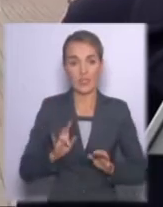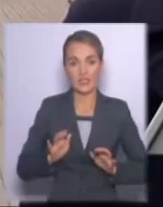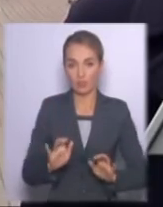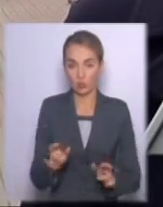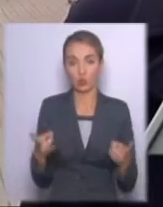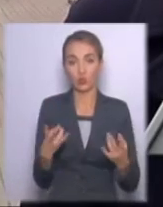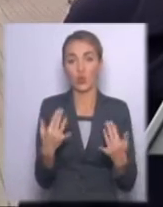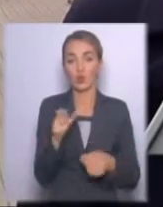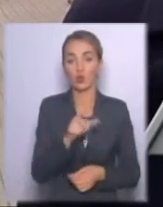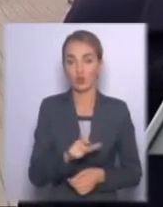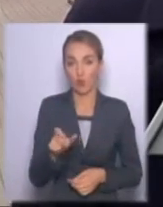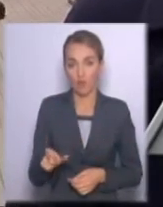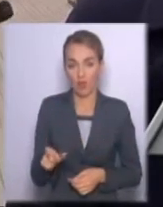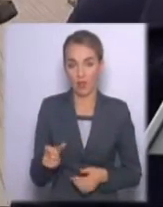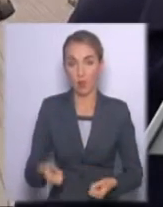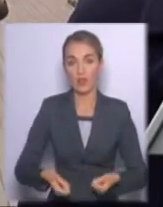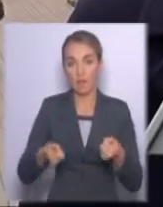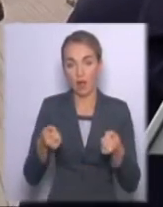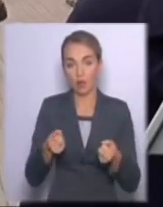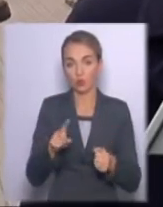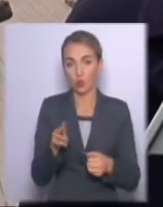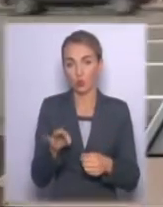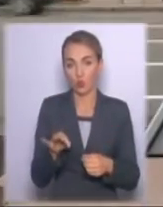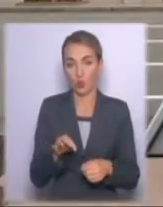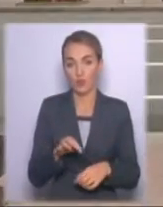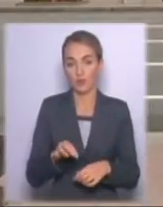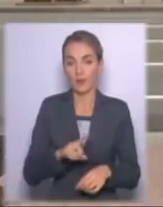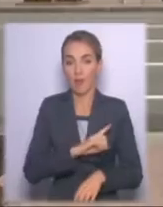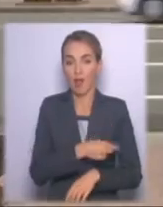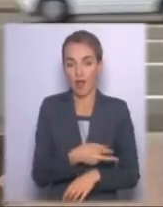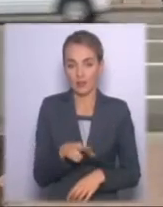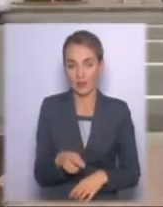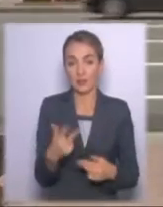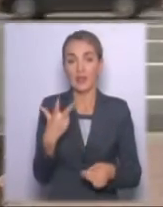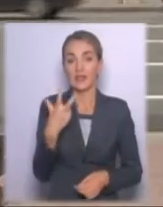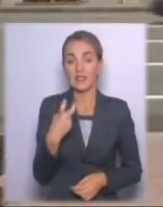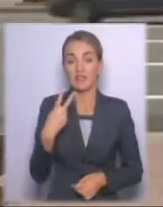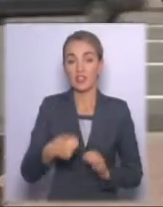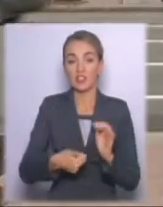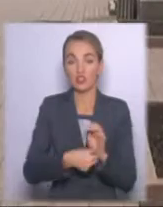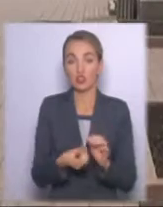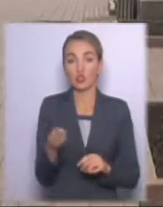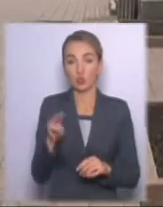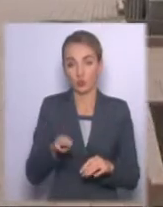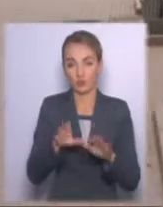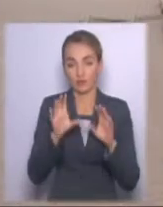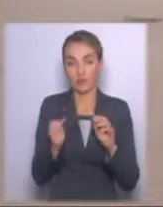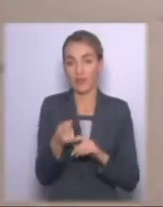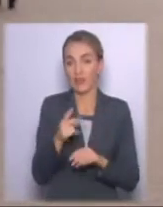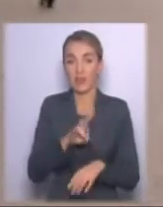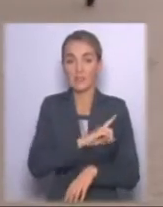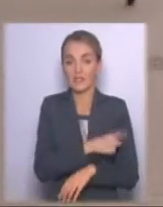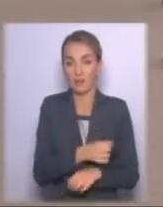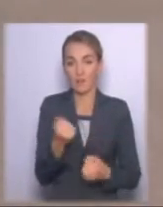її потрібно кілька чоловік піднімати, щось там напрягатися. 326 штук масивних болардів виявилися